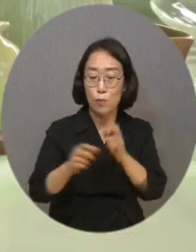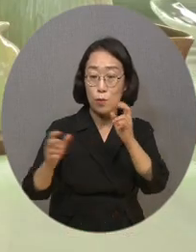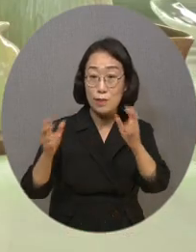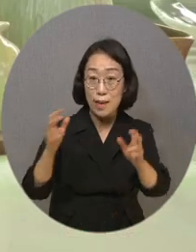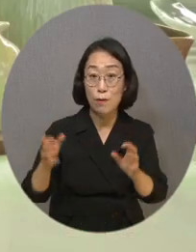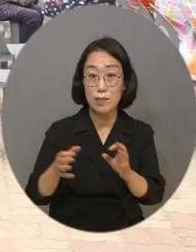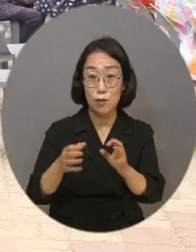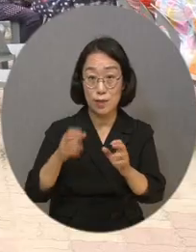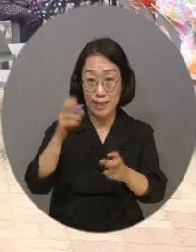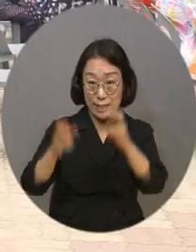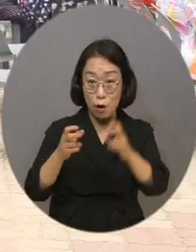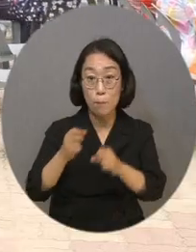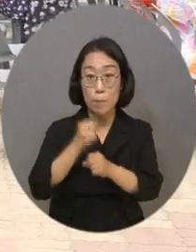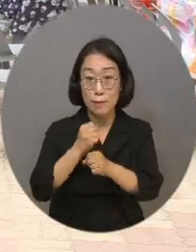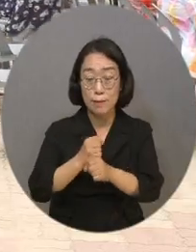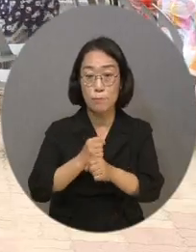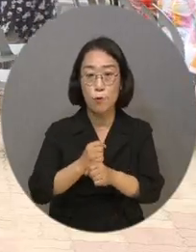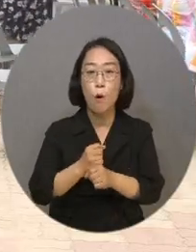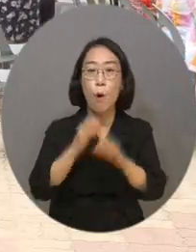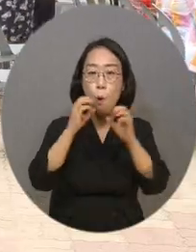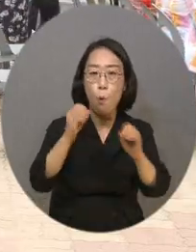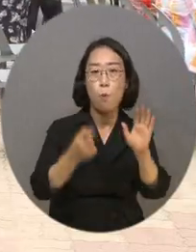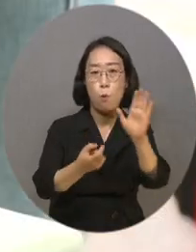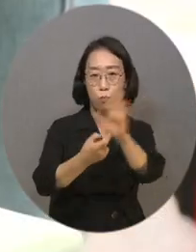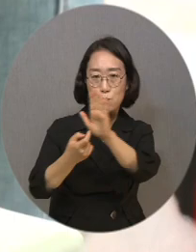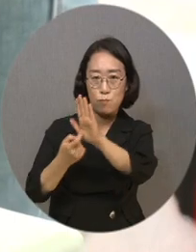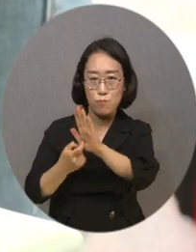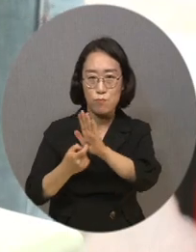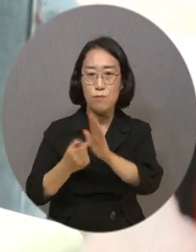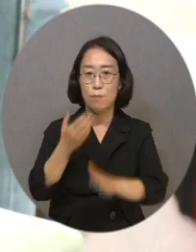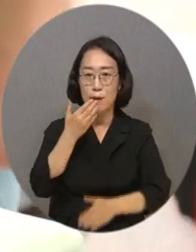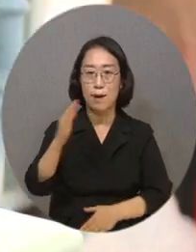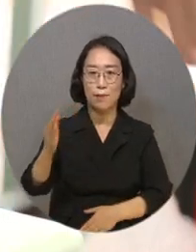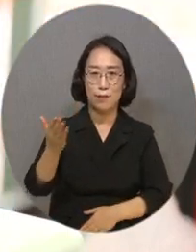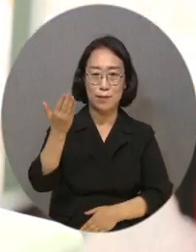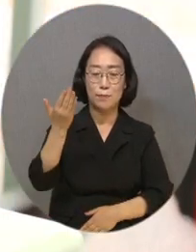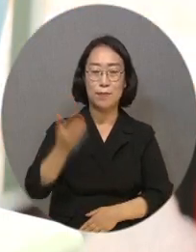판매하면서 지역 주민들에게 홍보할 수 있는 장이 마련됐습니다.